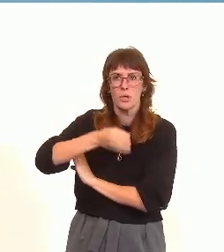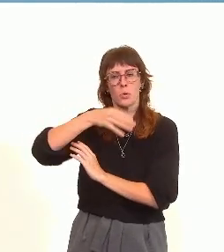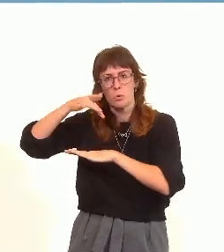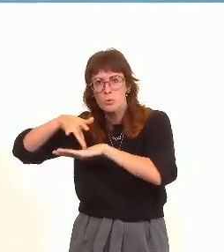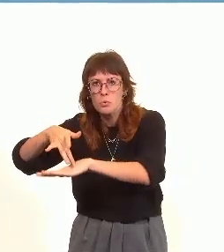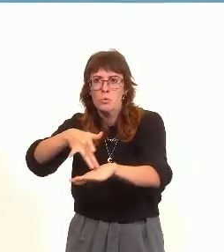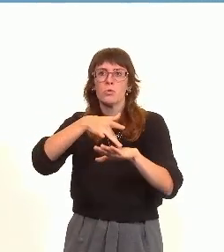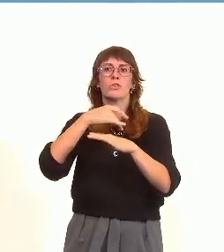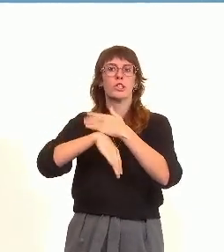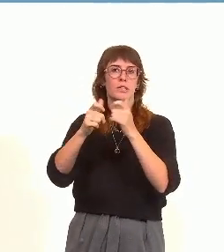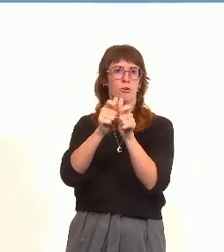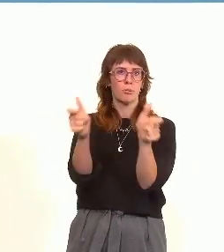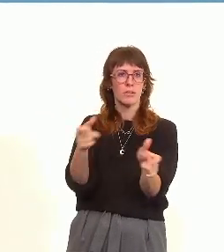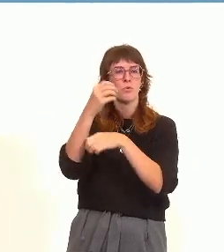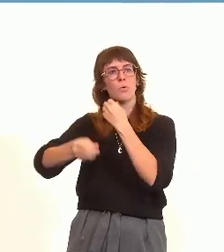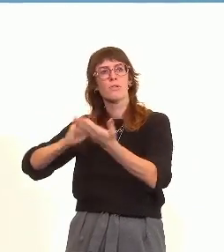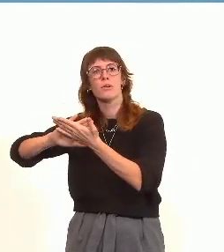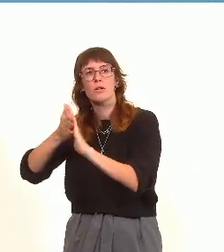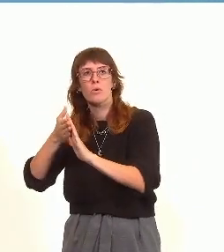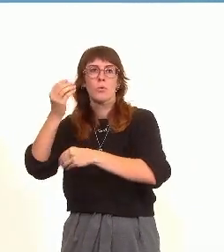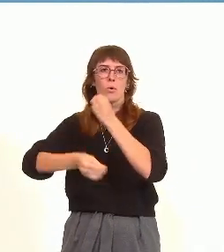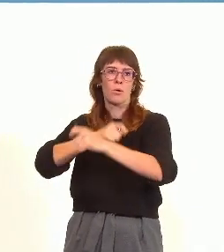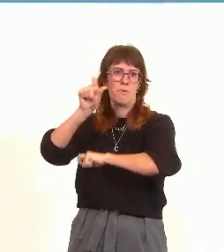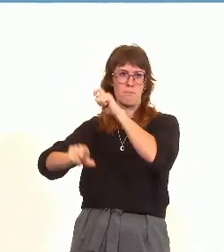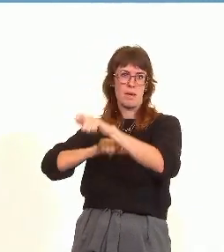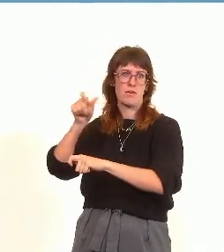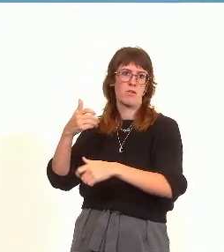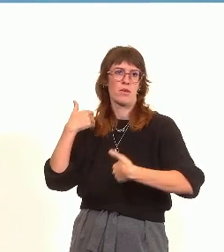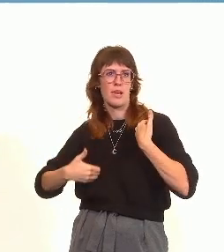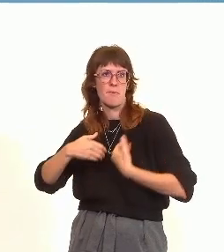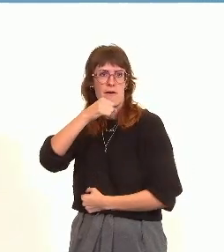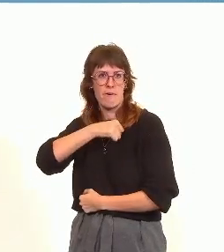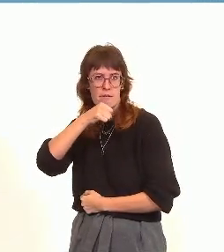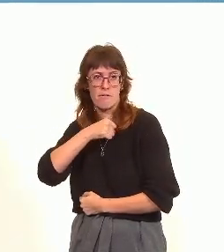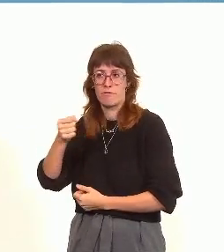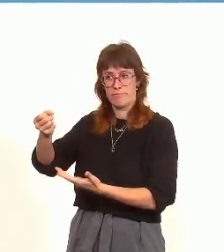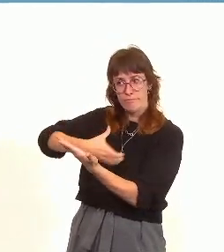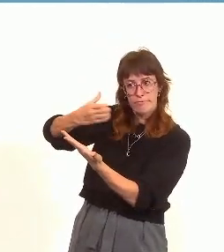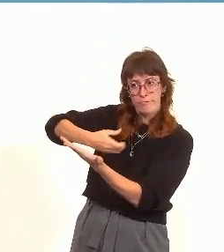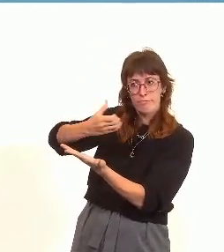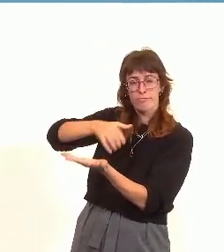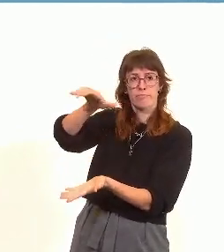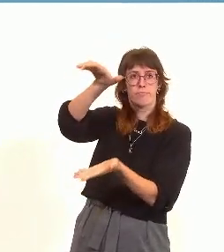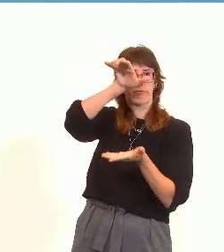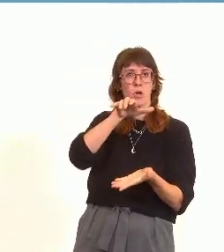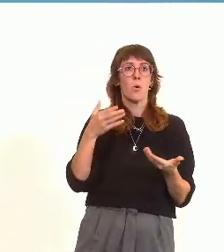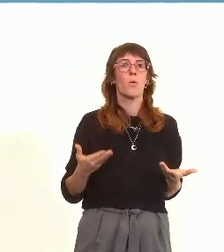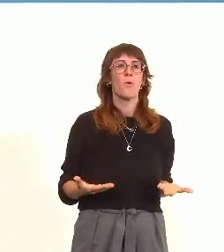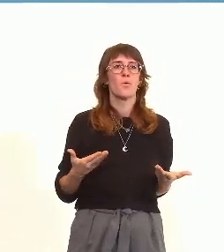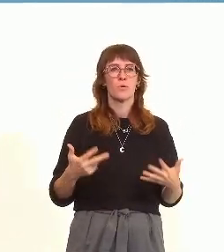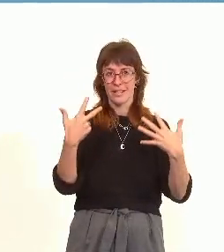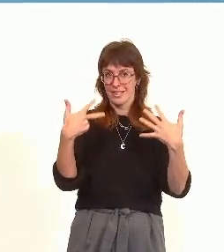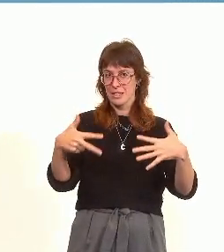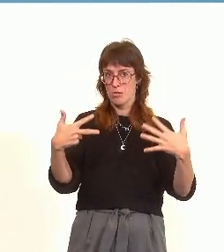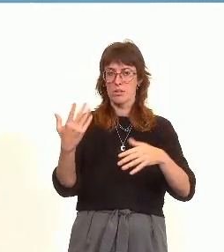personnes concernées. Tout au long de la journée, nous allons rencontrer 18 de ces démarches-là. Elles seront éclairantes, elles seront surprenantes,